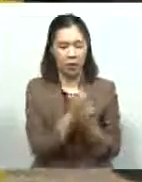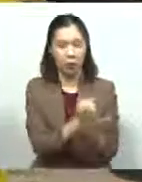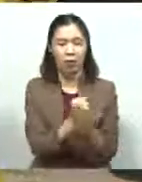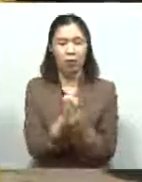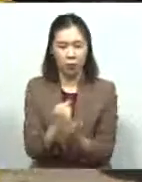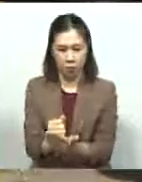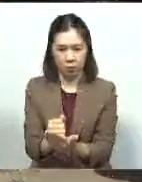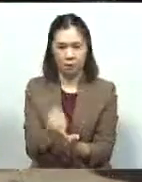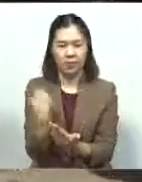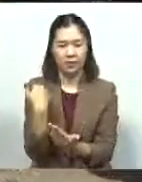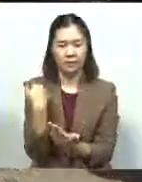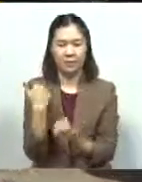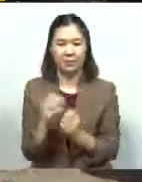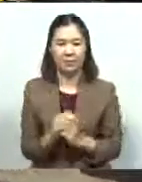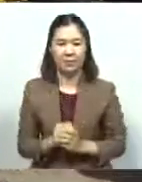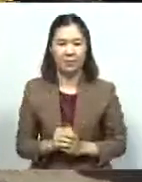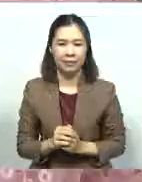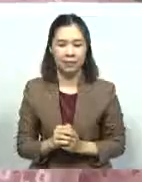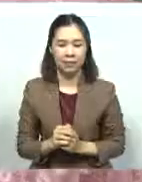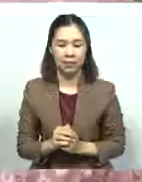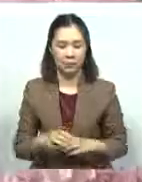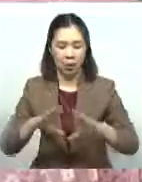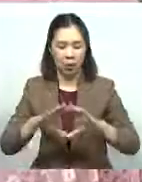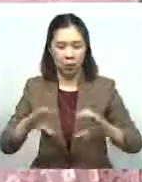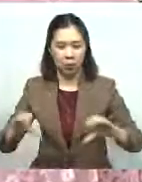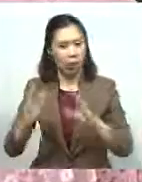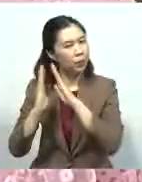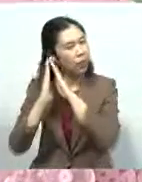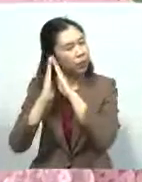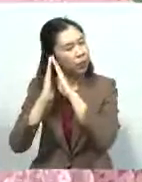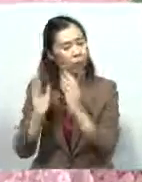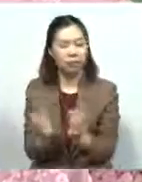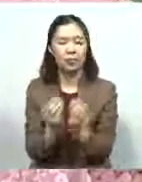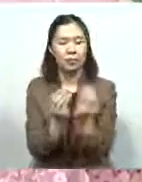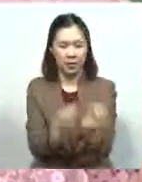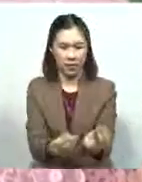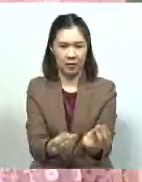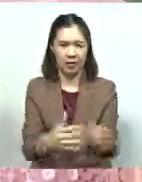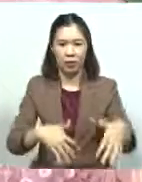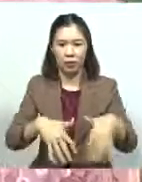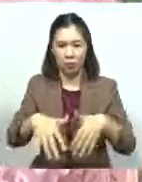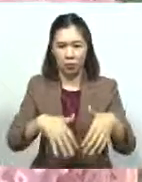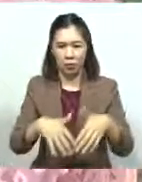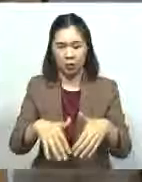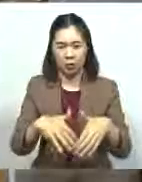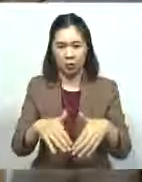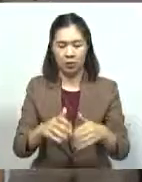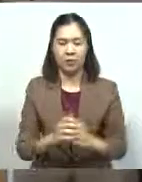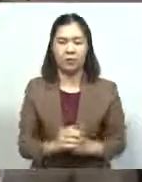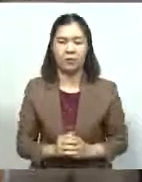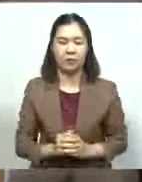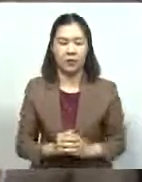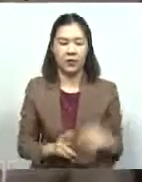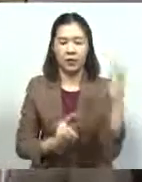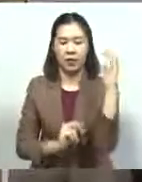ยหนึ่งในนั้นก็มีการมอบเครื่องนอนพระราชทานนะครับให้กับผู้ประสบภัยรวมทั้งหมด11หลังที่นครศรีธรรม